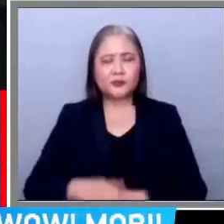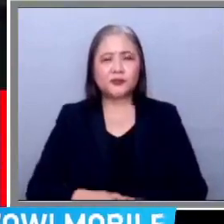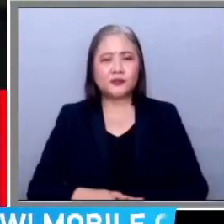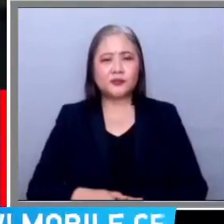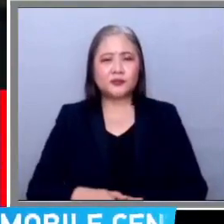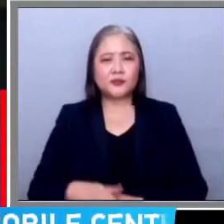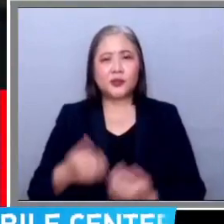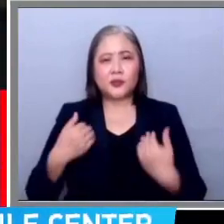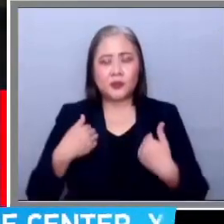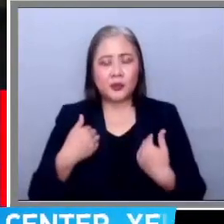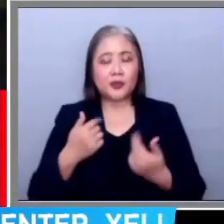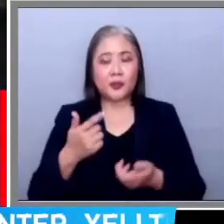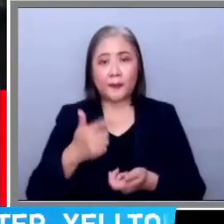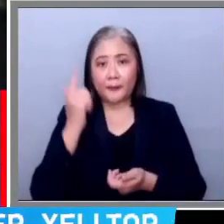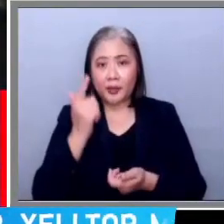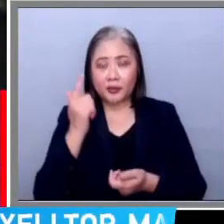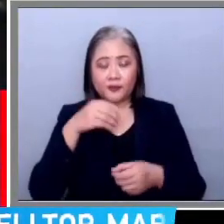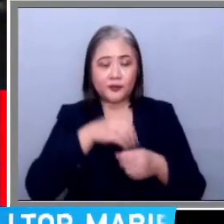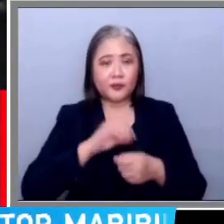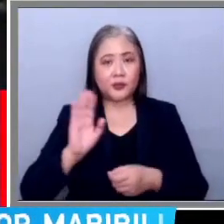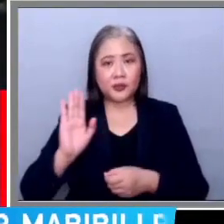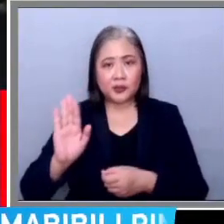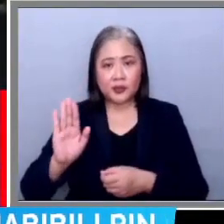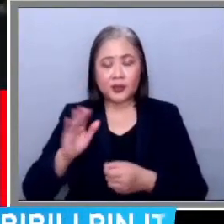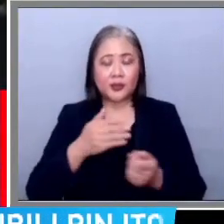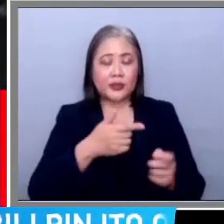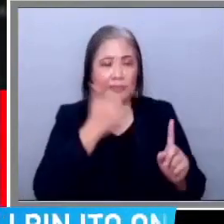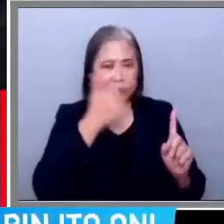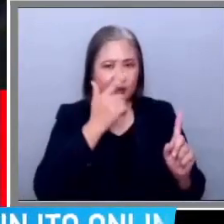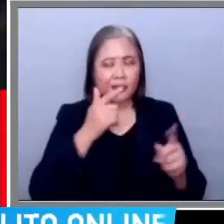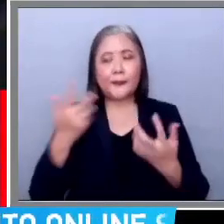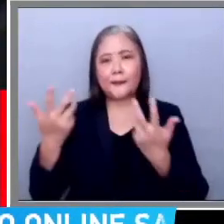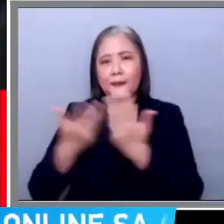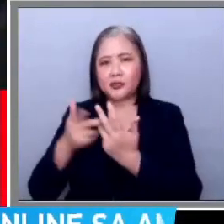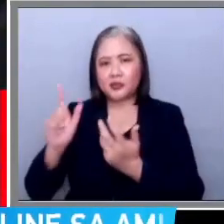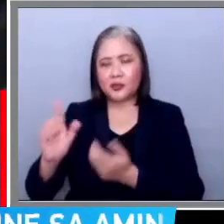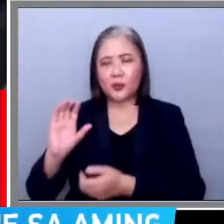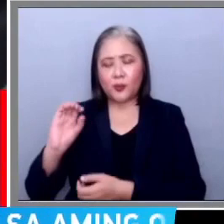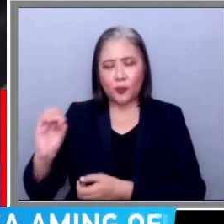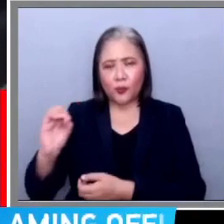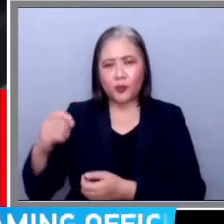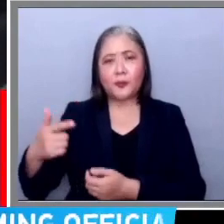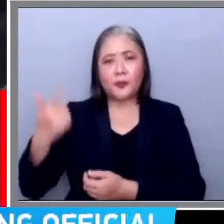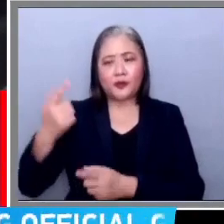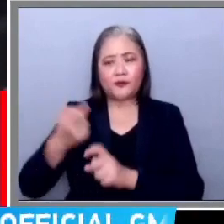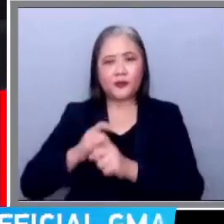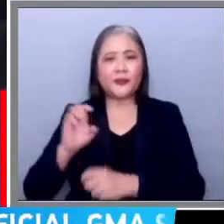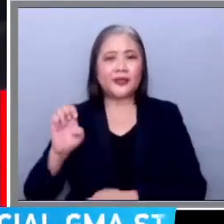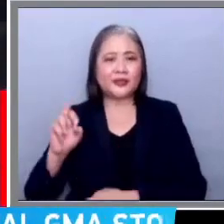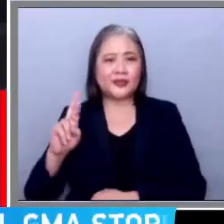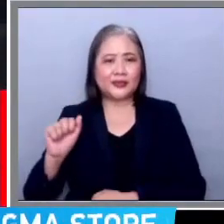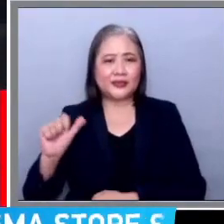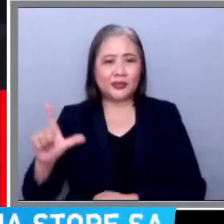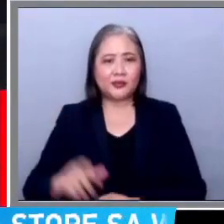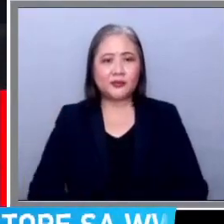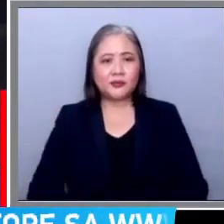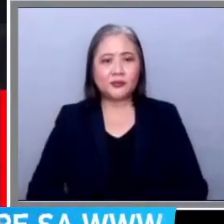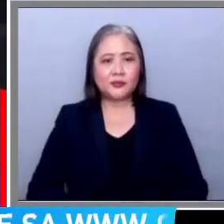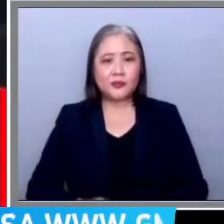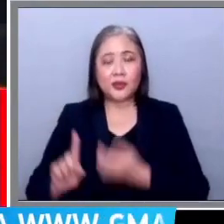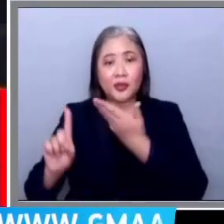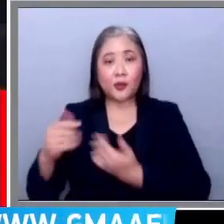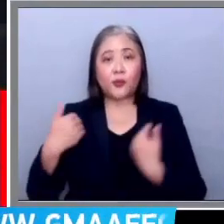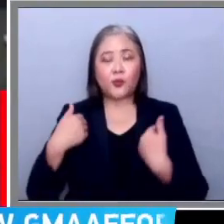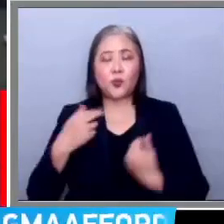yung nakuhang bala mula sa crime scene ay tumugma sa baril na nakuha mula kay Estorial. Nakuha rin yung pulang jacket na suot